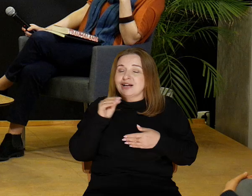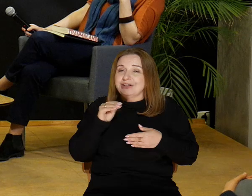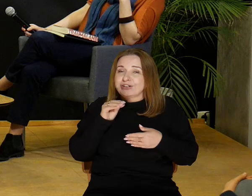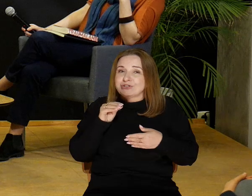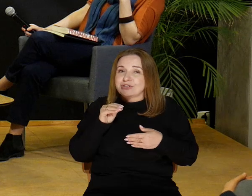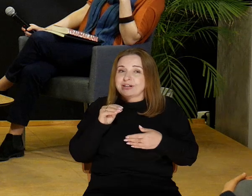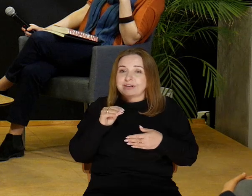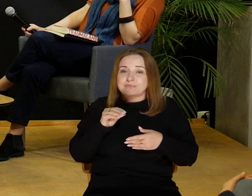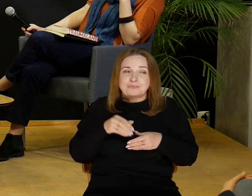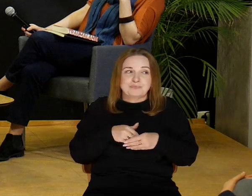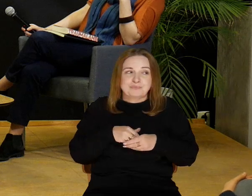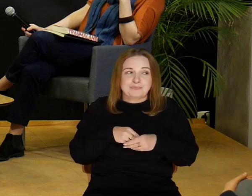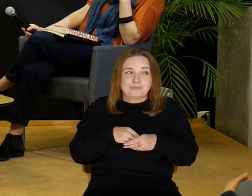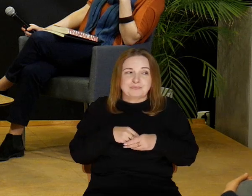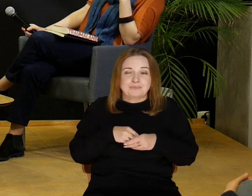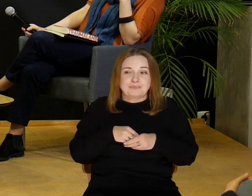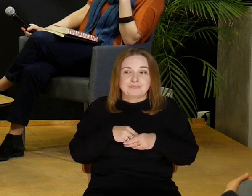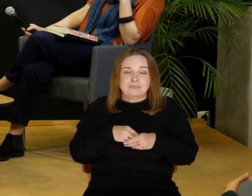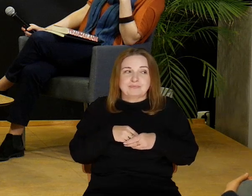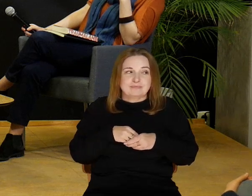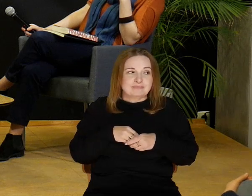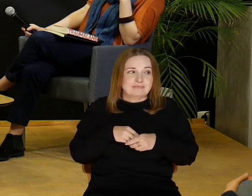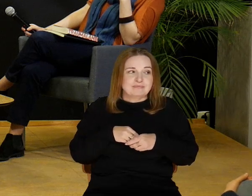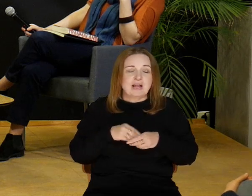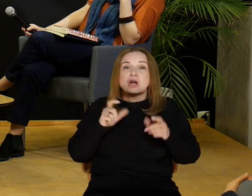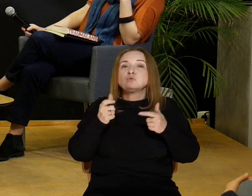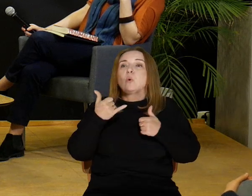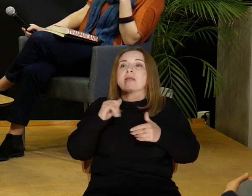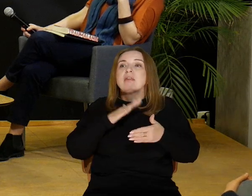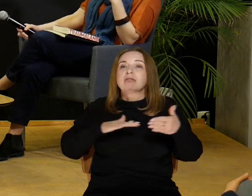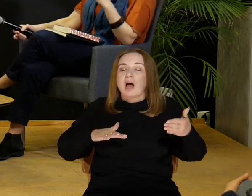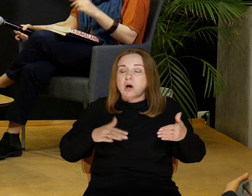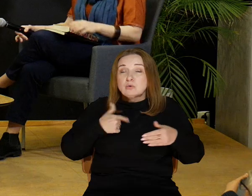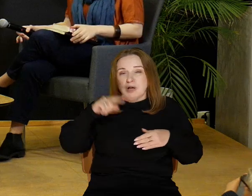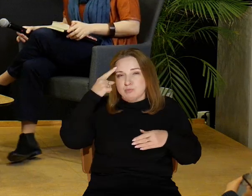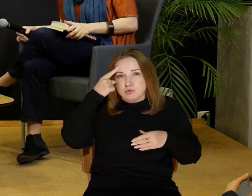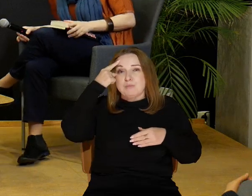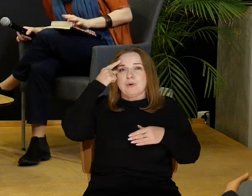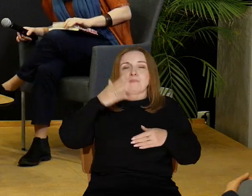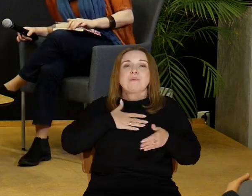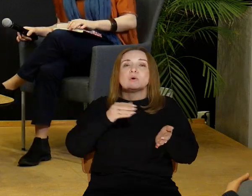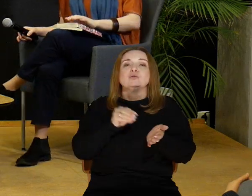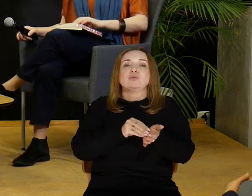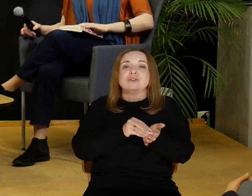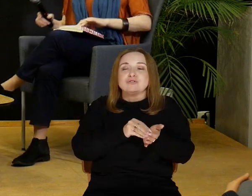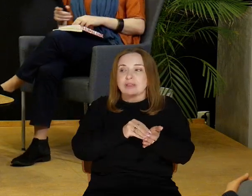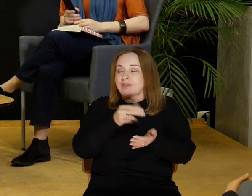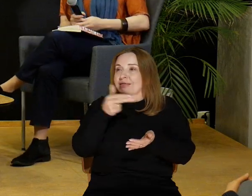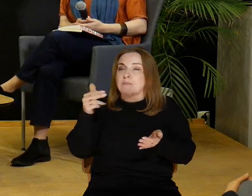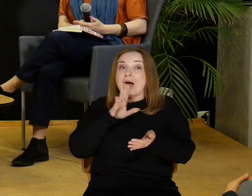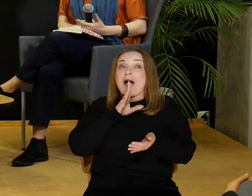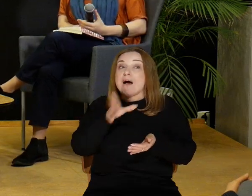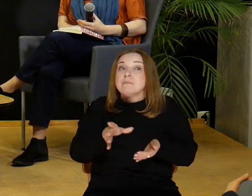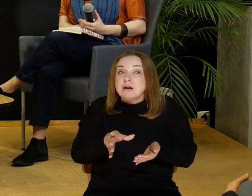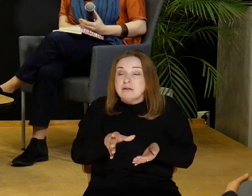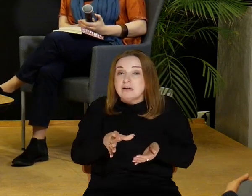że odpowiedź na Pani pytanie a propos innych narodów. Przypomniała mi się właśnie moje doświadczenie